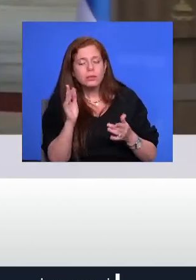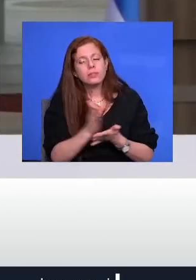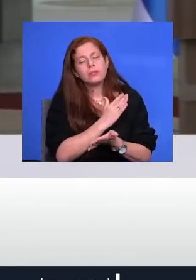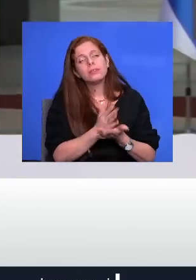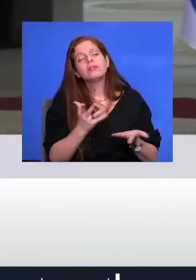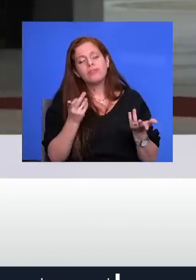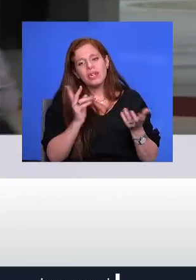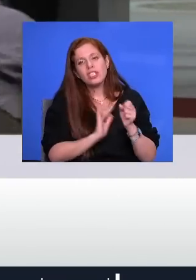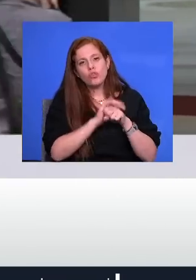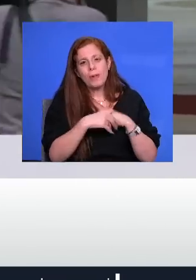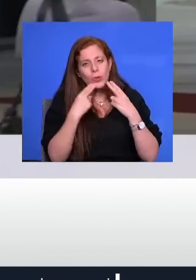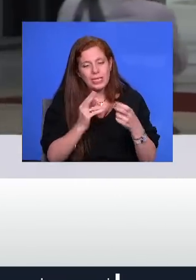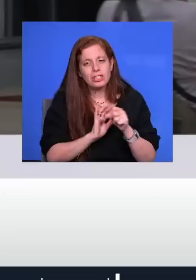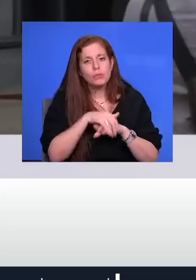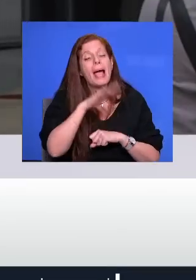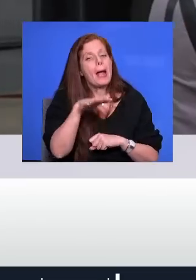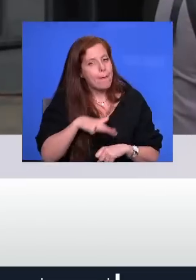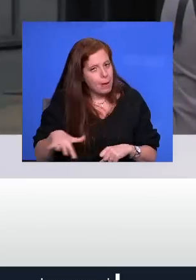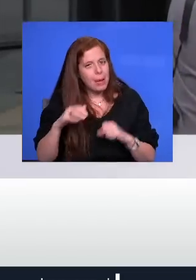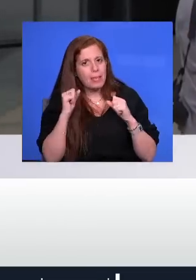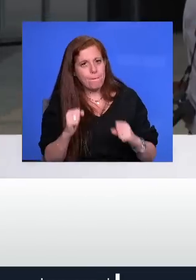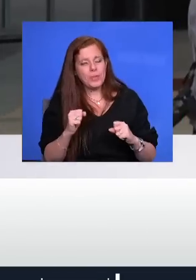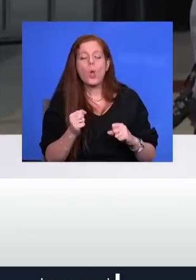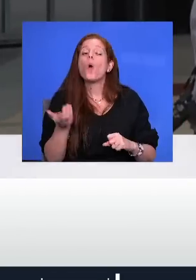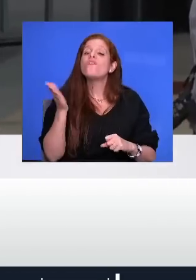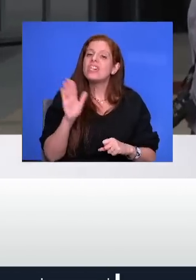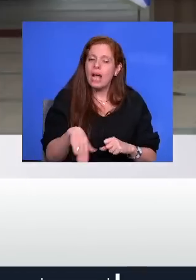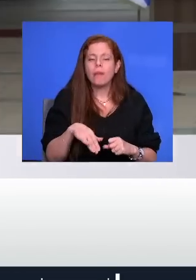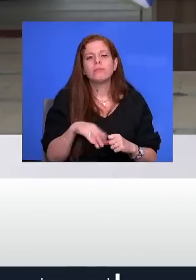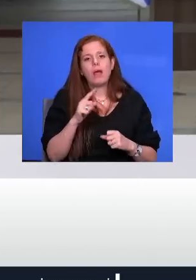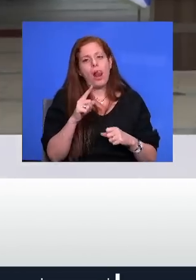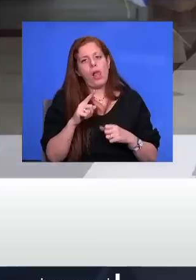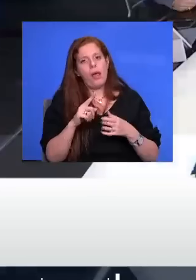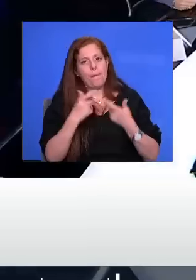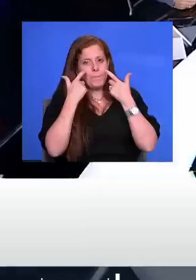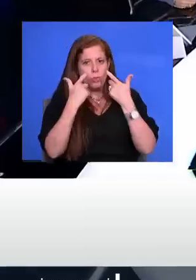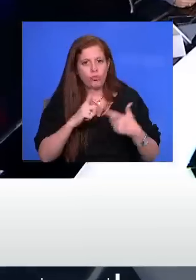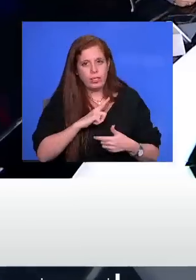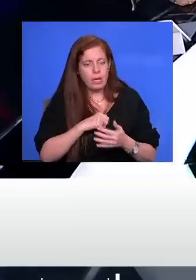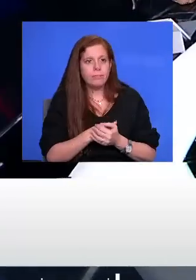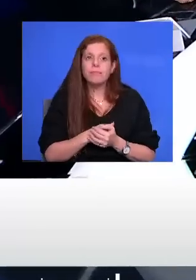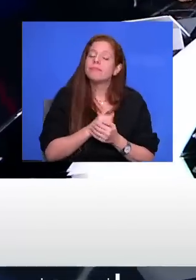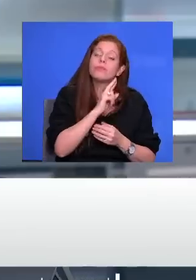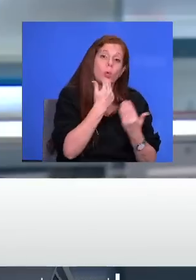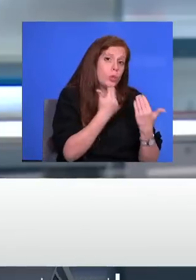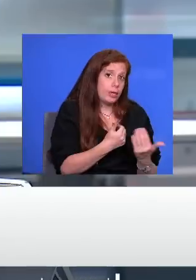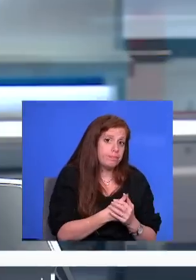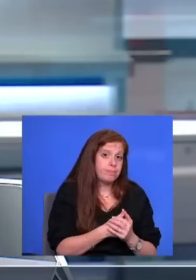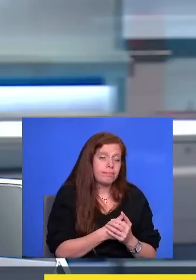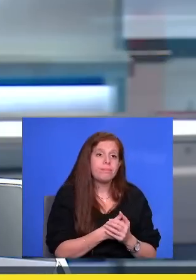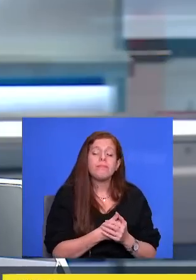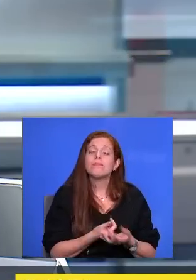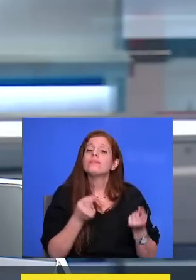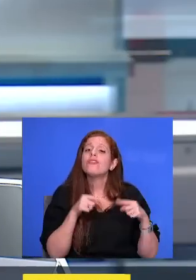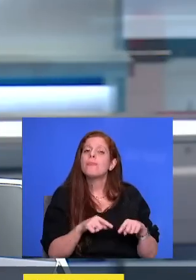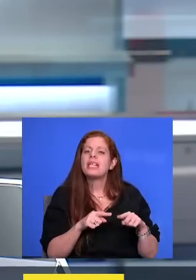התוצאה של זה תשפיע גם על מערכת הביטחון וגם על שרשרת הפיקוד של צה"ל. רואי, תודה. ומכאן